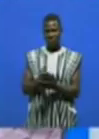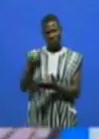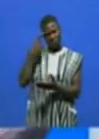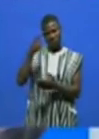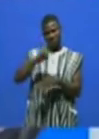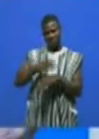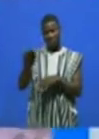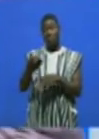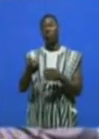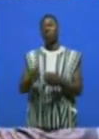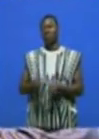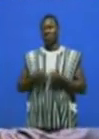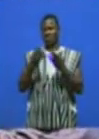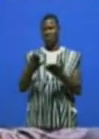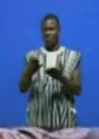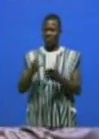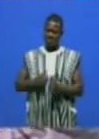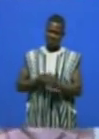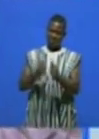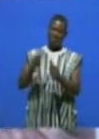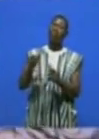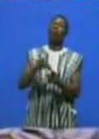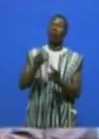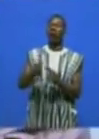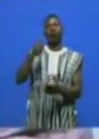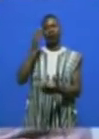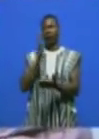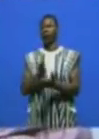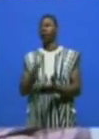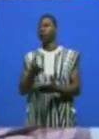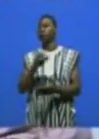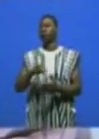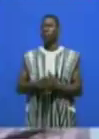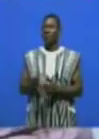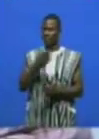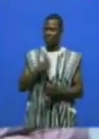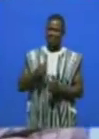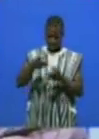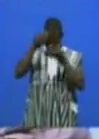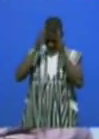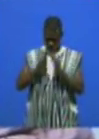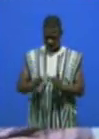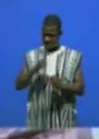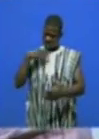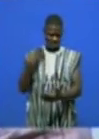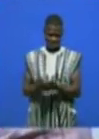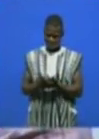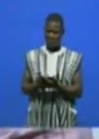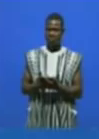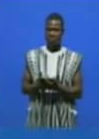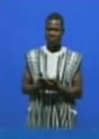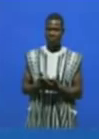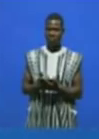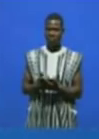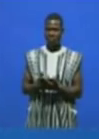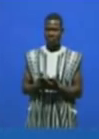assez et récusation là donc ça c'est la motiver une décision motivée qu'il va prononcer lundi prochain à l'ordre